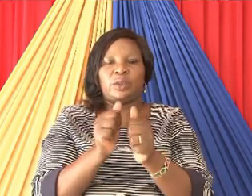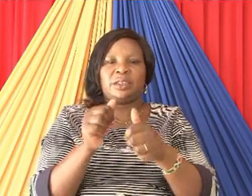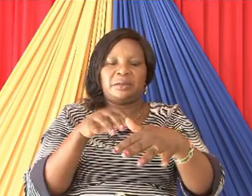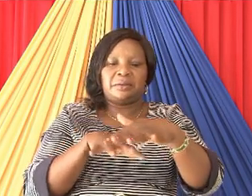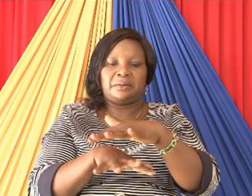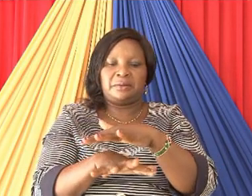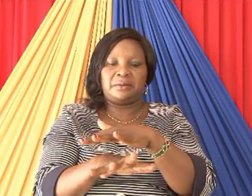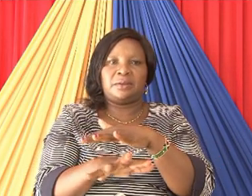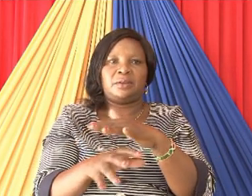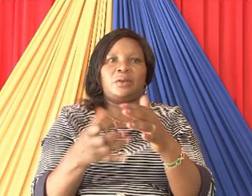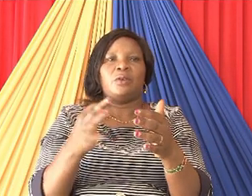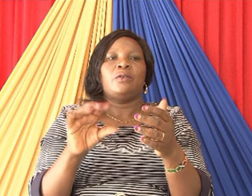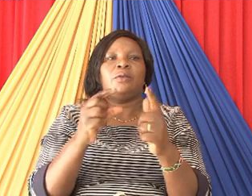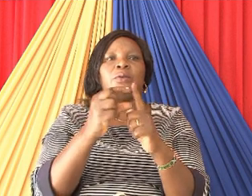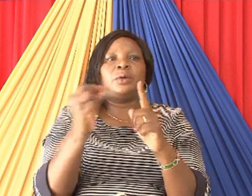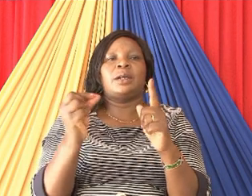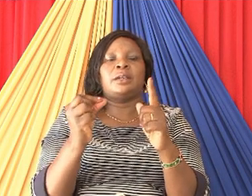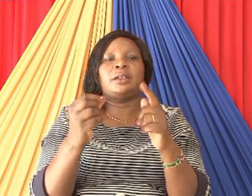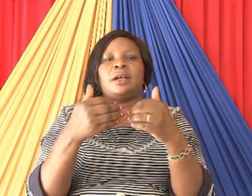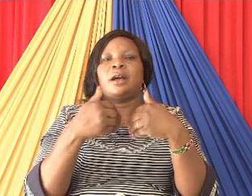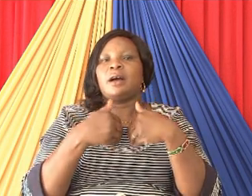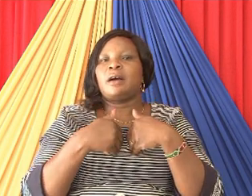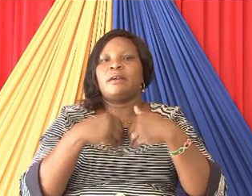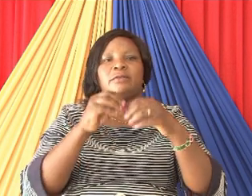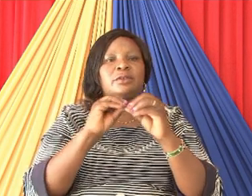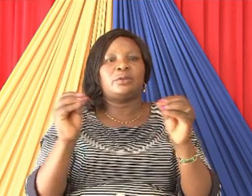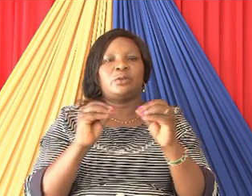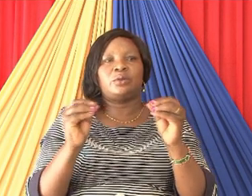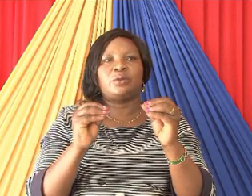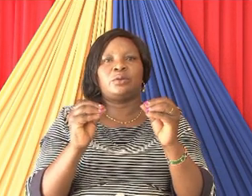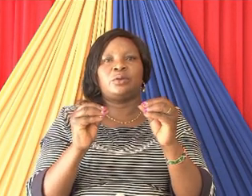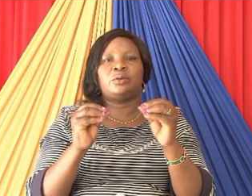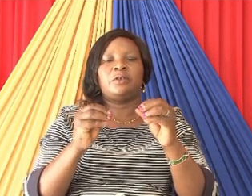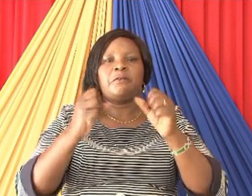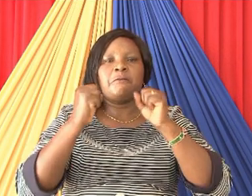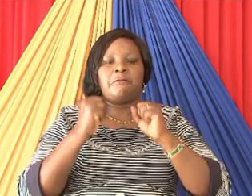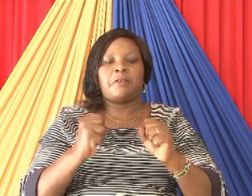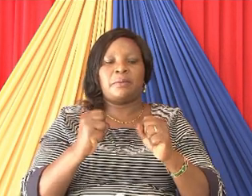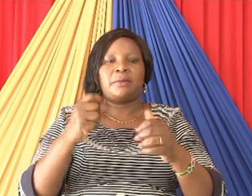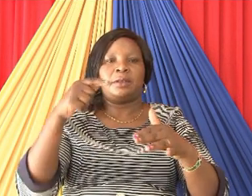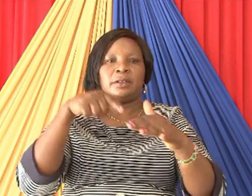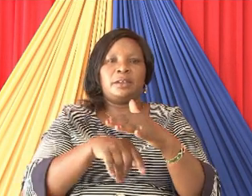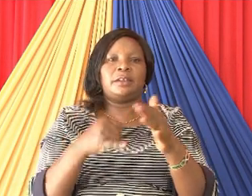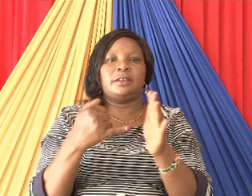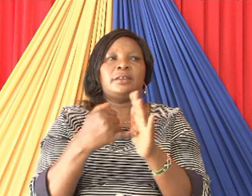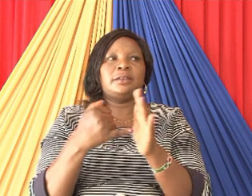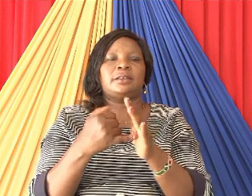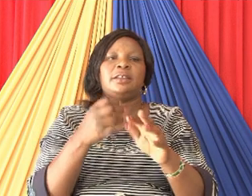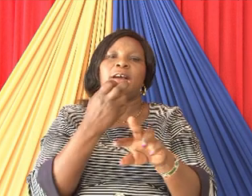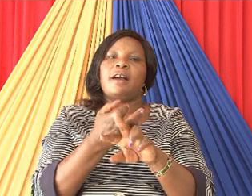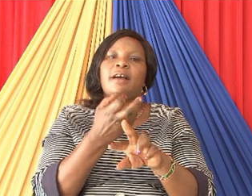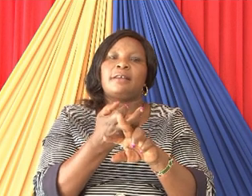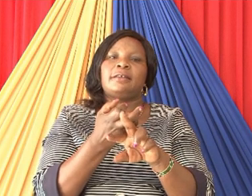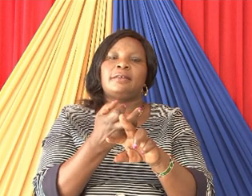ya neno, it has no anchorage, kwa maana ni jiwe, shallow heart. Kuna